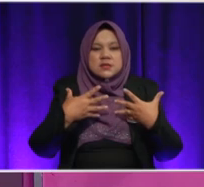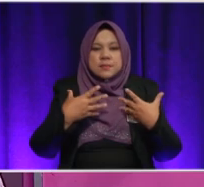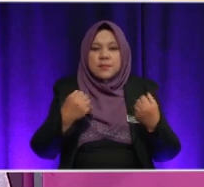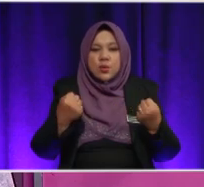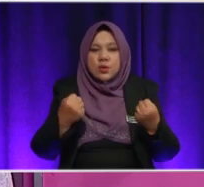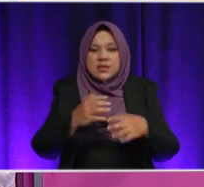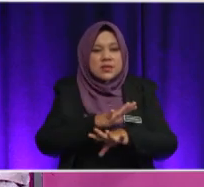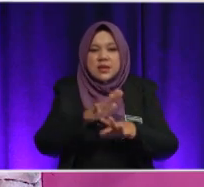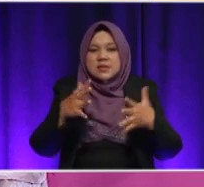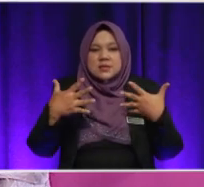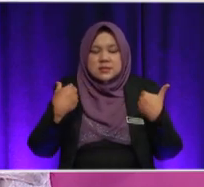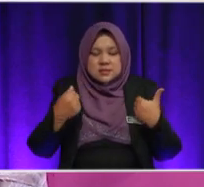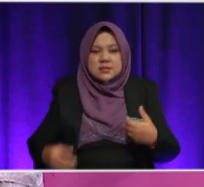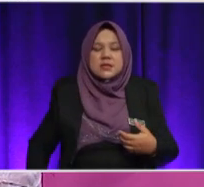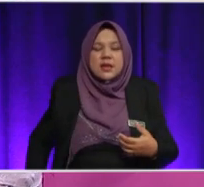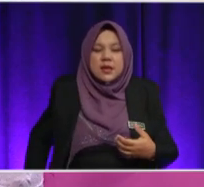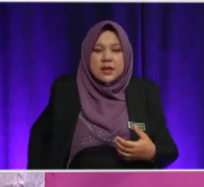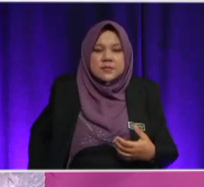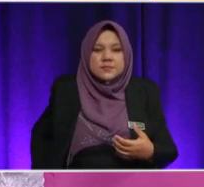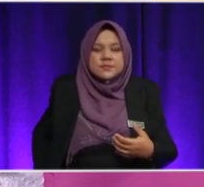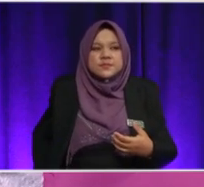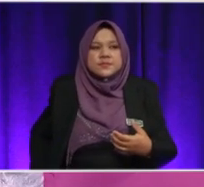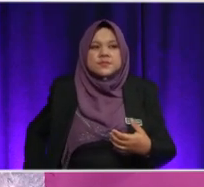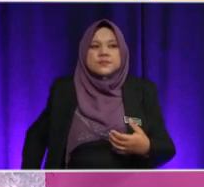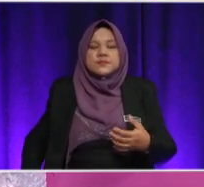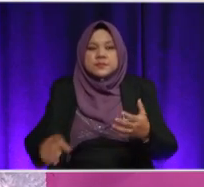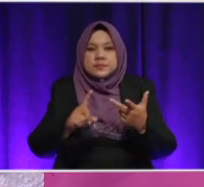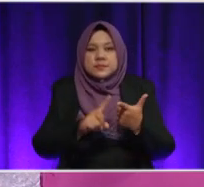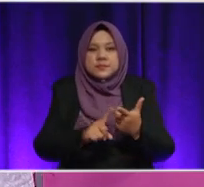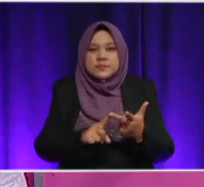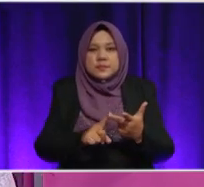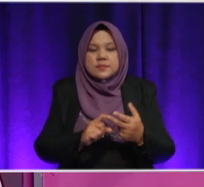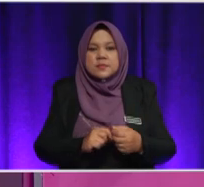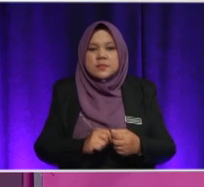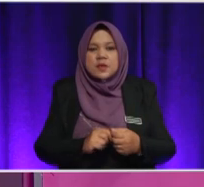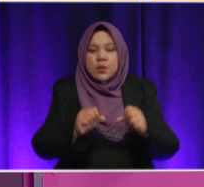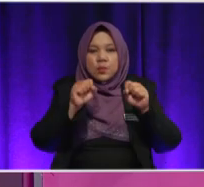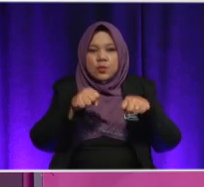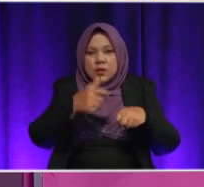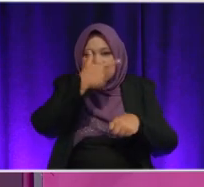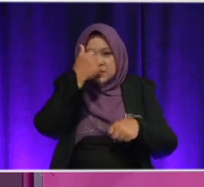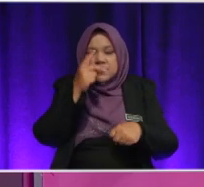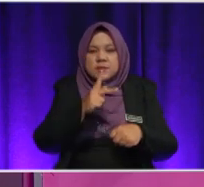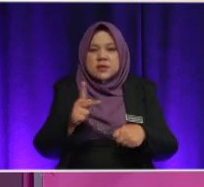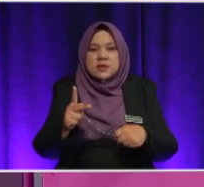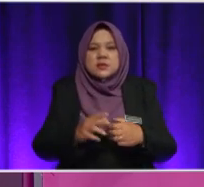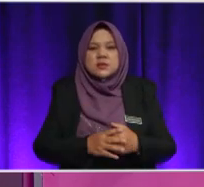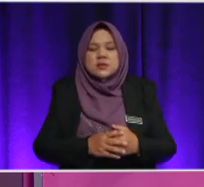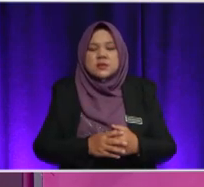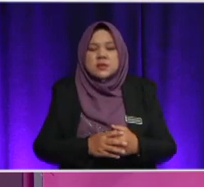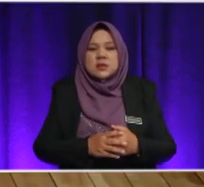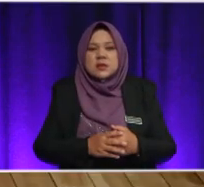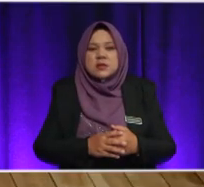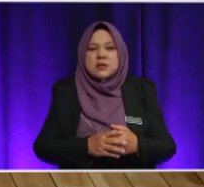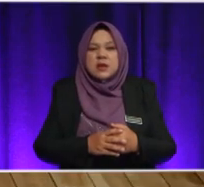sembuh jadi penyakit itu berpanjangan yang ketiga ya boleh menyebabkan kesan sampingnya yang terus seperti